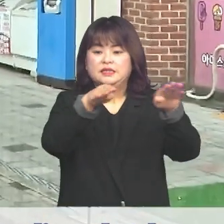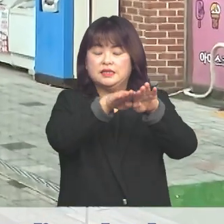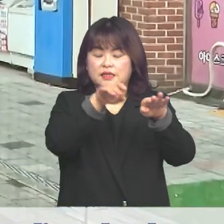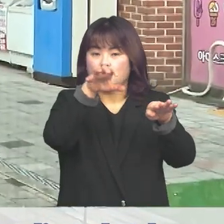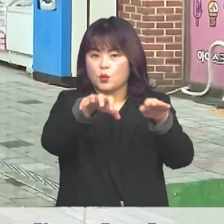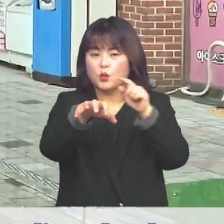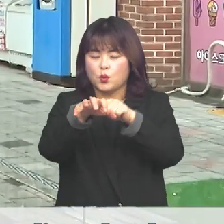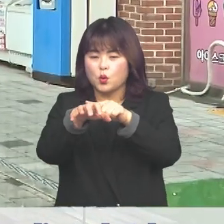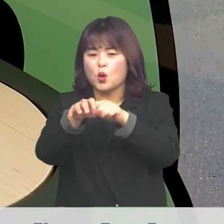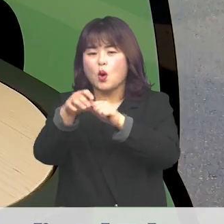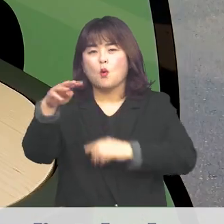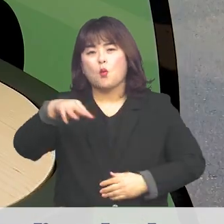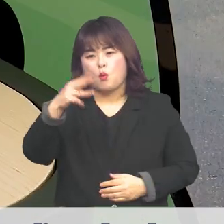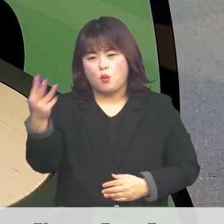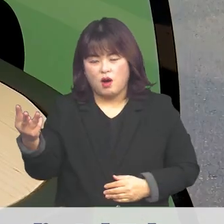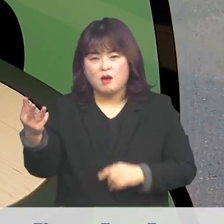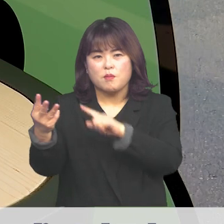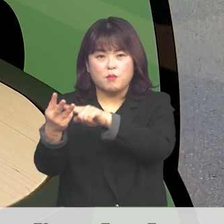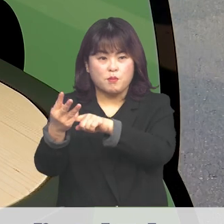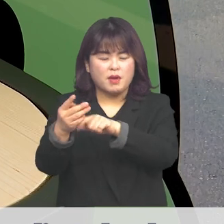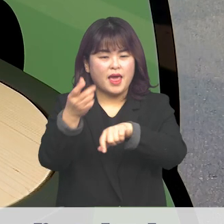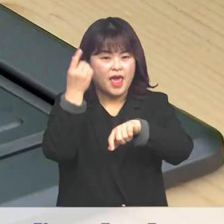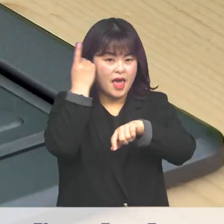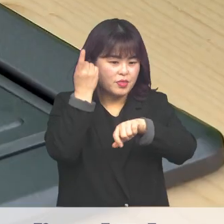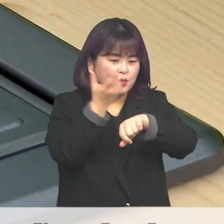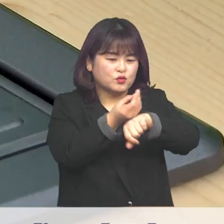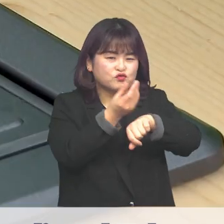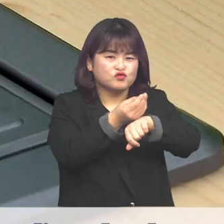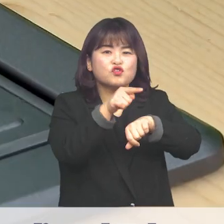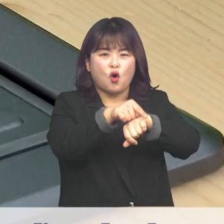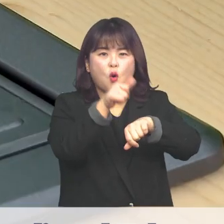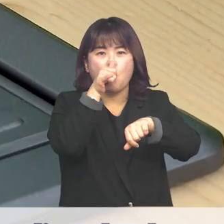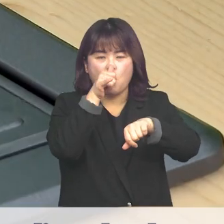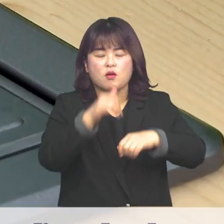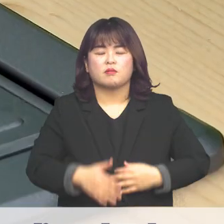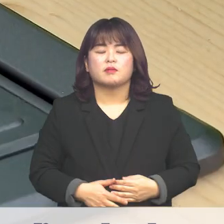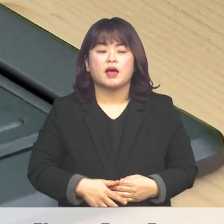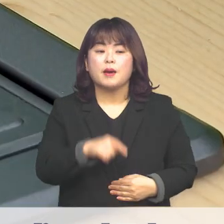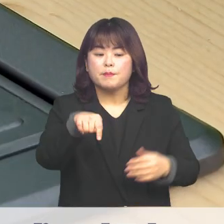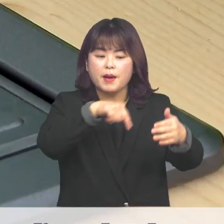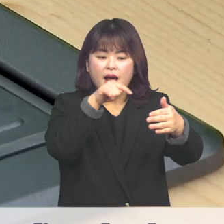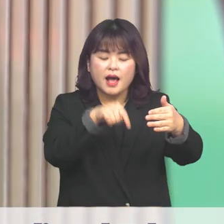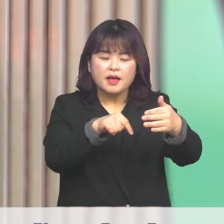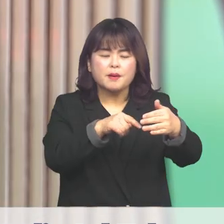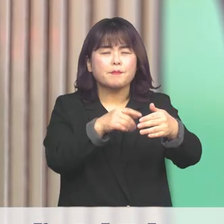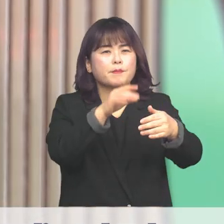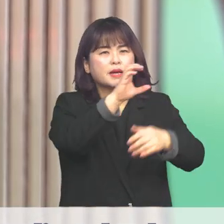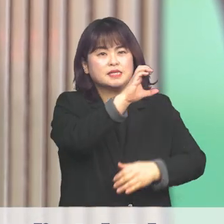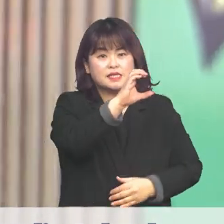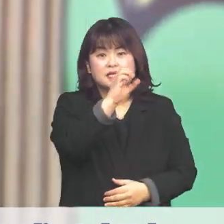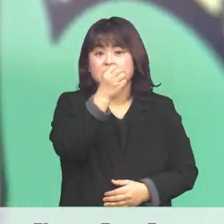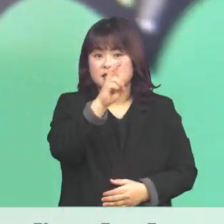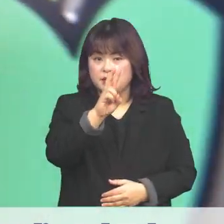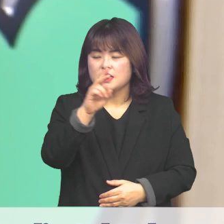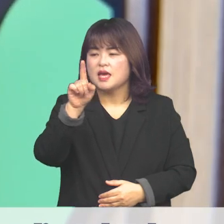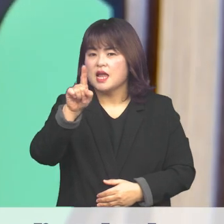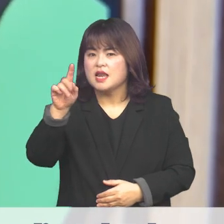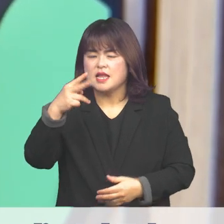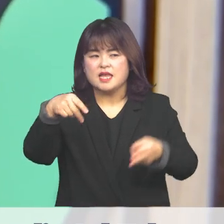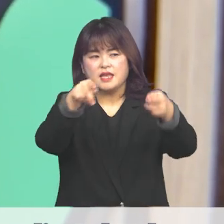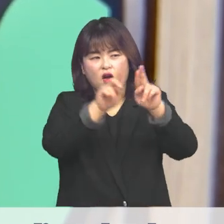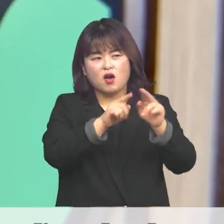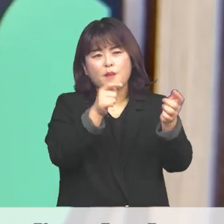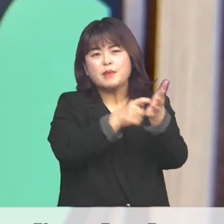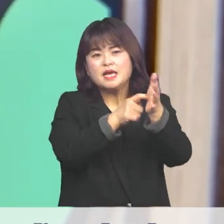의자, 공공 와이파이와 휴대폰 무선 충전 설비 등을 갖췄습니다. 정류소 내부에는 방범 CCTV와